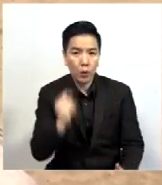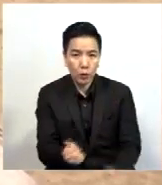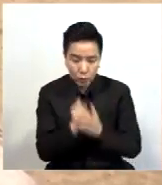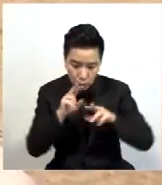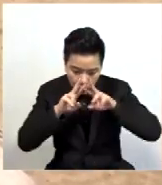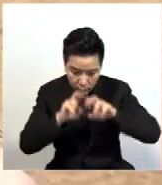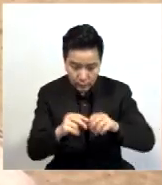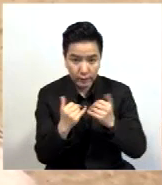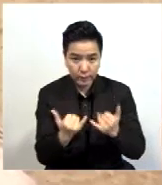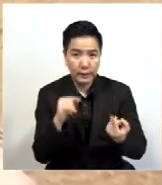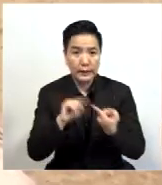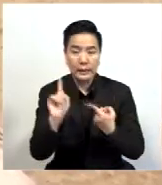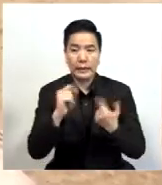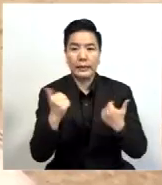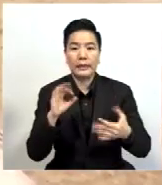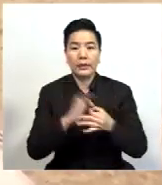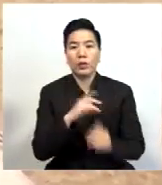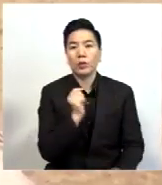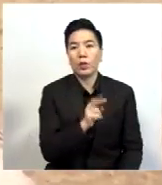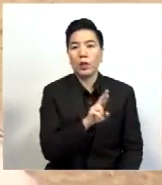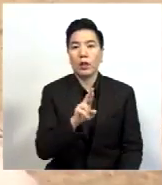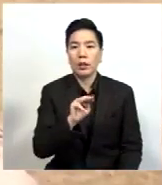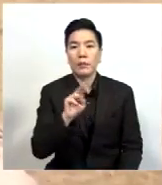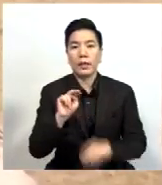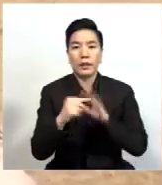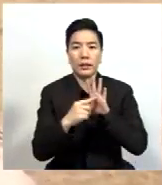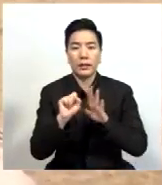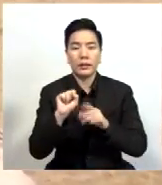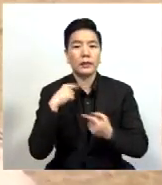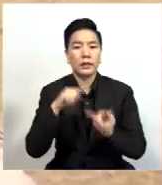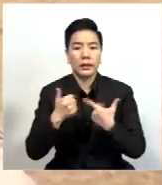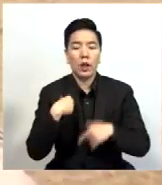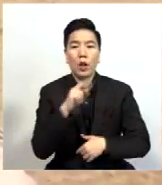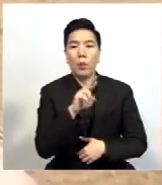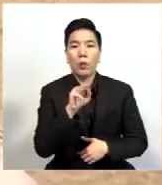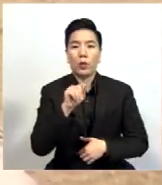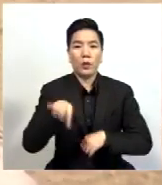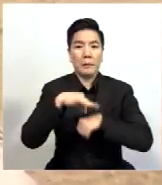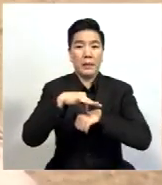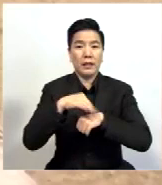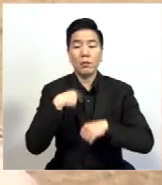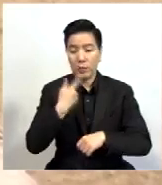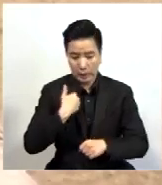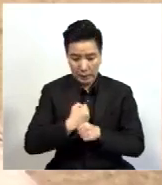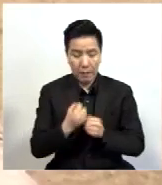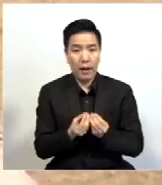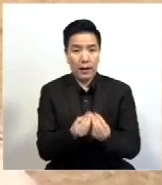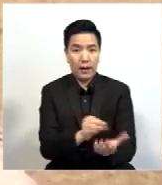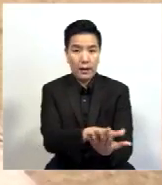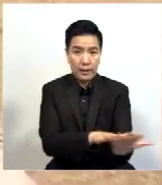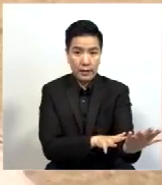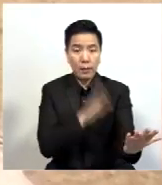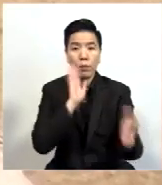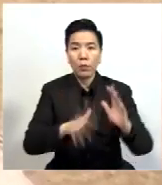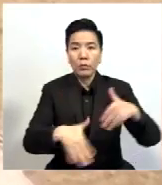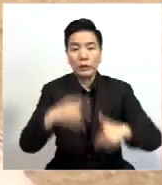ตรวจสอบข้อเท็จจริงด้วยนอกจากนี้นะคะร้อยเอกธรรมนัสยังย้ำเรื่องผลกระทบกับตำแหน่งรัฐมนตรีว่าส่วนตัวเนี่ยมาทำงานเพื่อบ้านเมือง